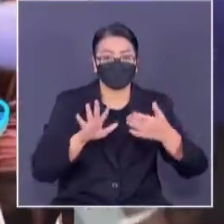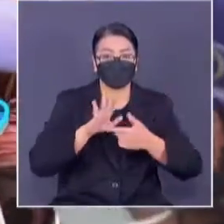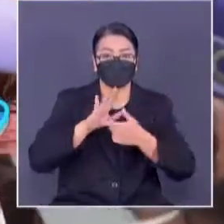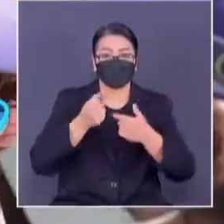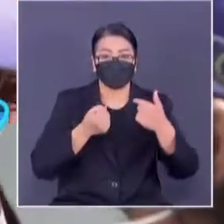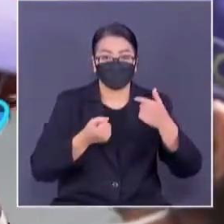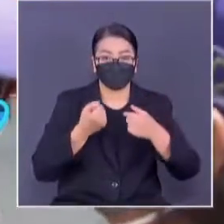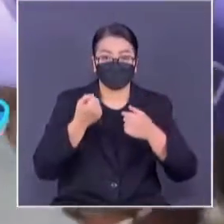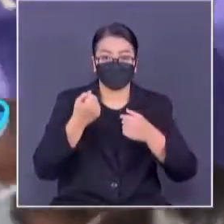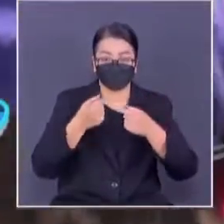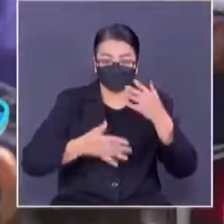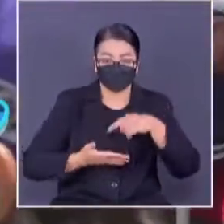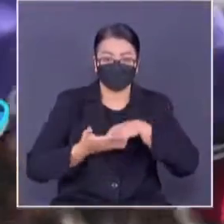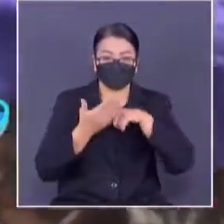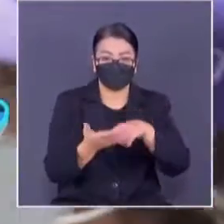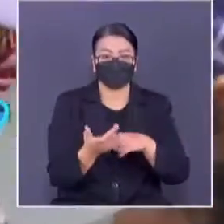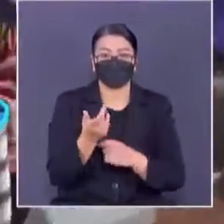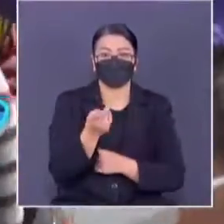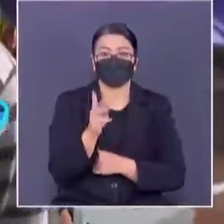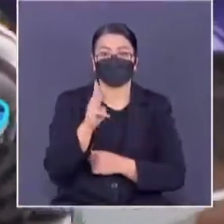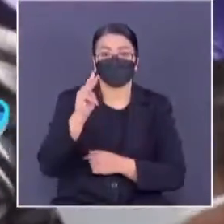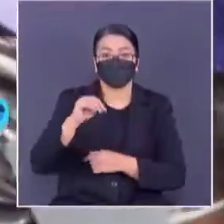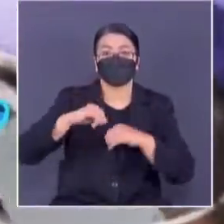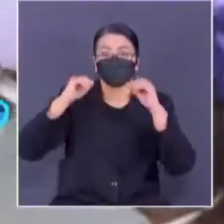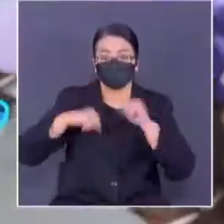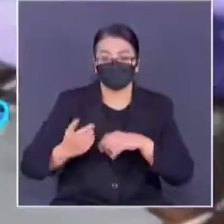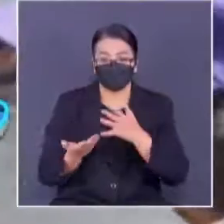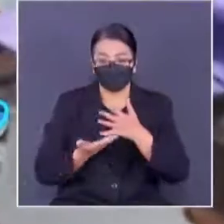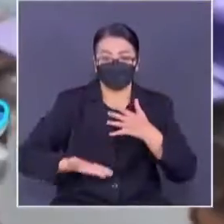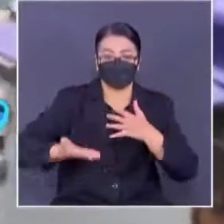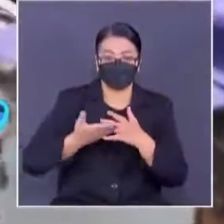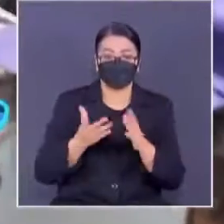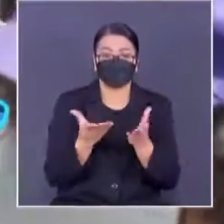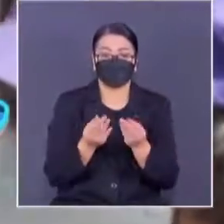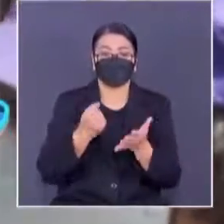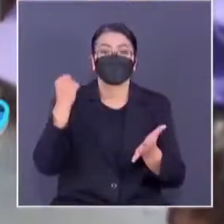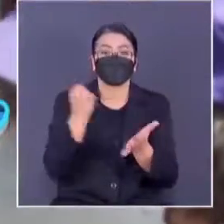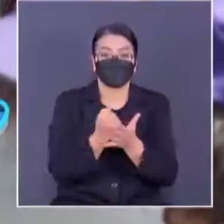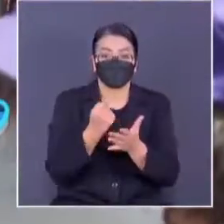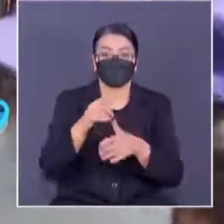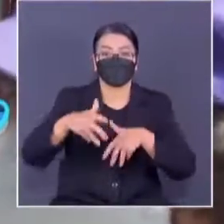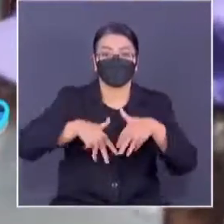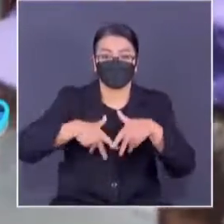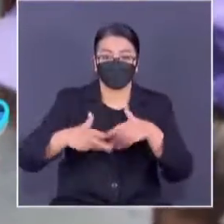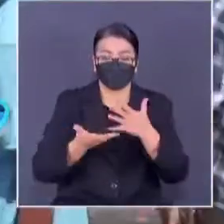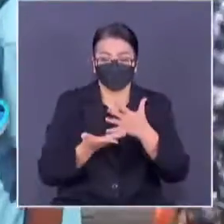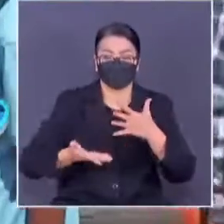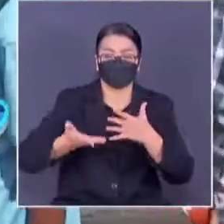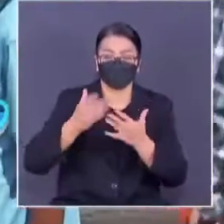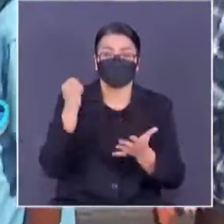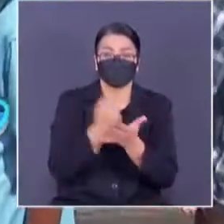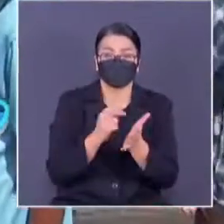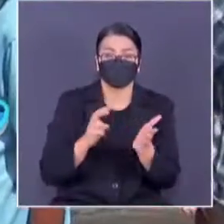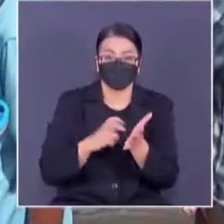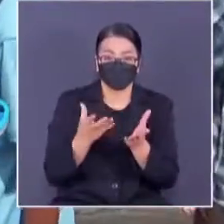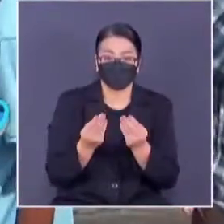างนะครับอย่างเช่นครม.เห็นชอบให้ยกระดับโฉนดชุมชนตามมาตรา10วงเล็บ4ของพ.ร.บ.คณะกรรมการนโยบ